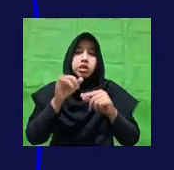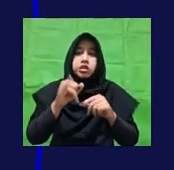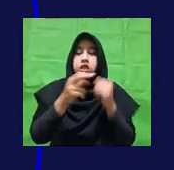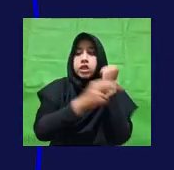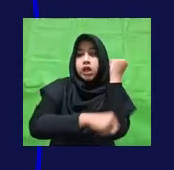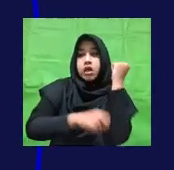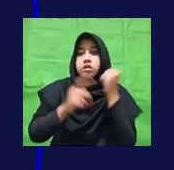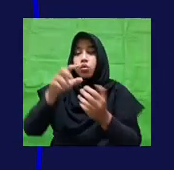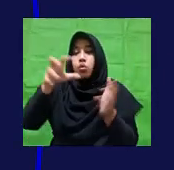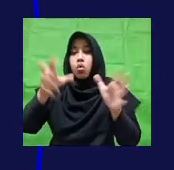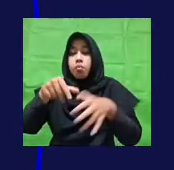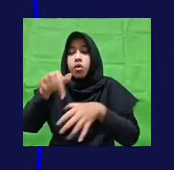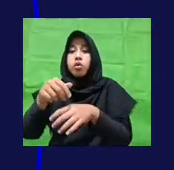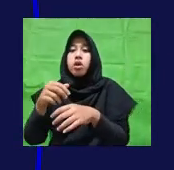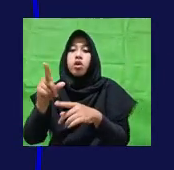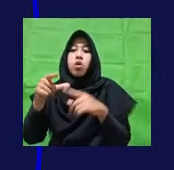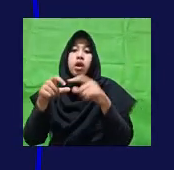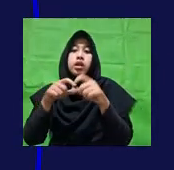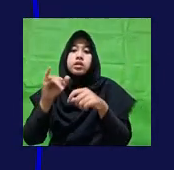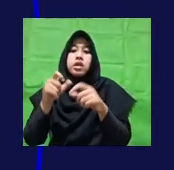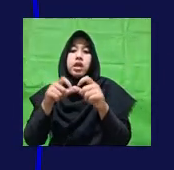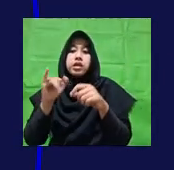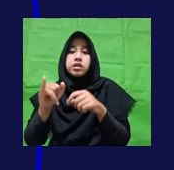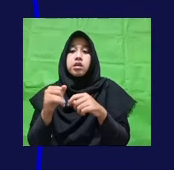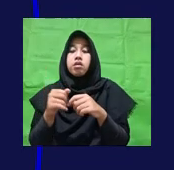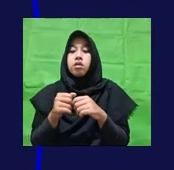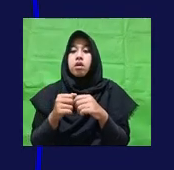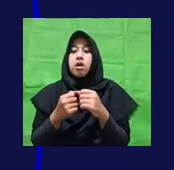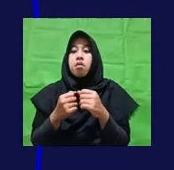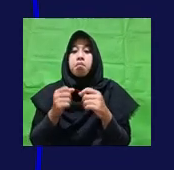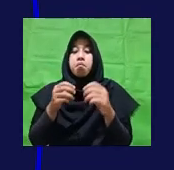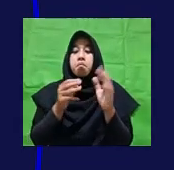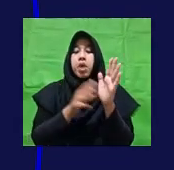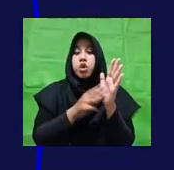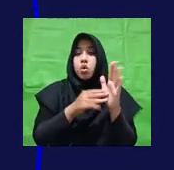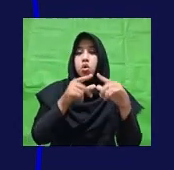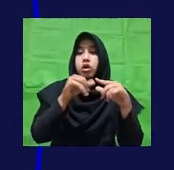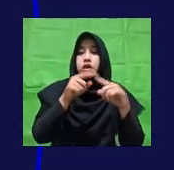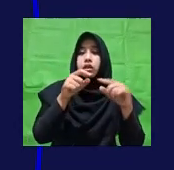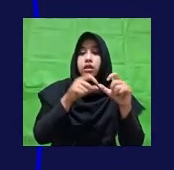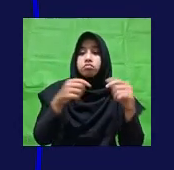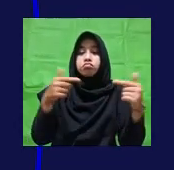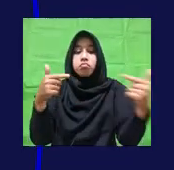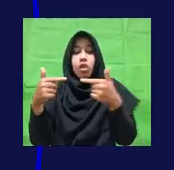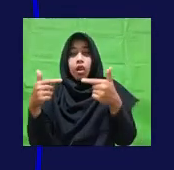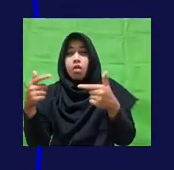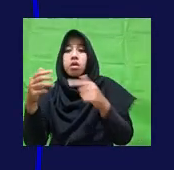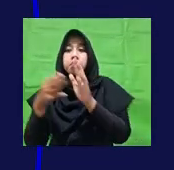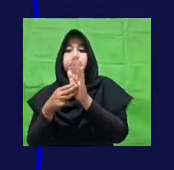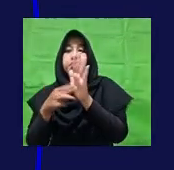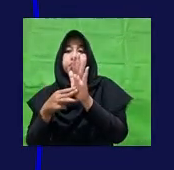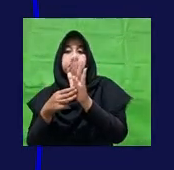dilokalisasi, dalam artian mayoritas melawan minoritas. Ada juga yang sifatnya lokalitas itu karena emansipasi dari masyarakat yang